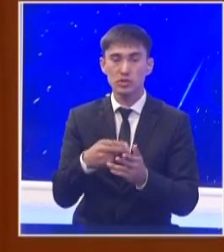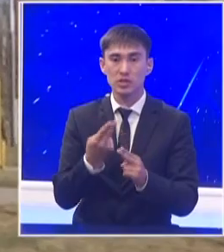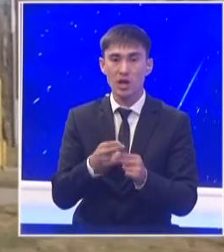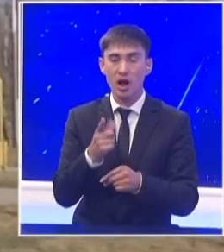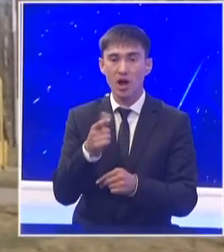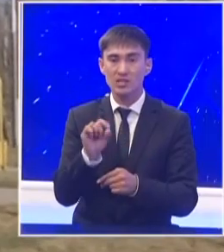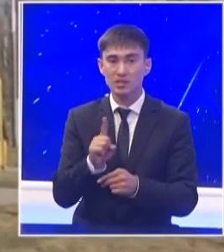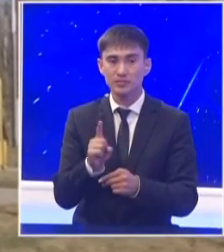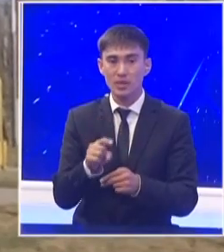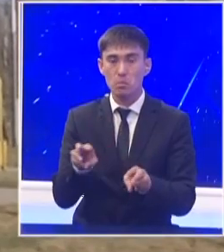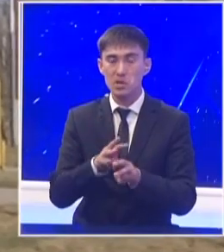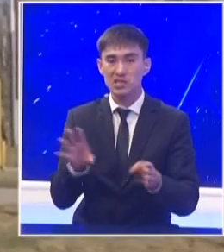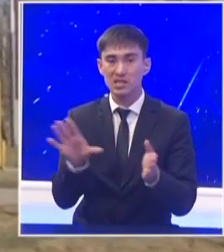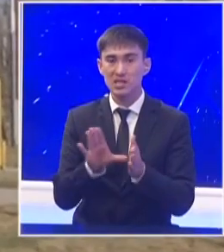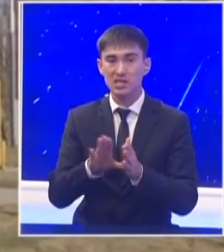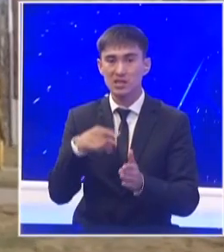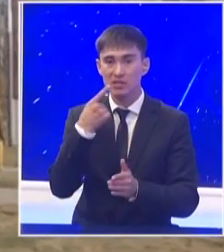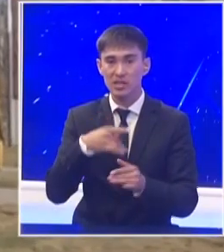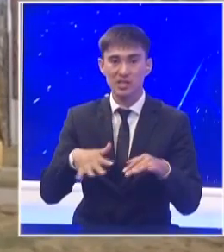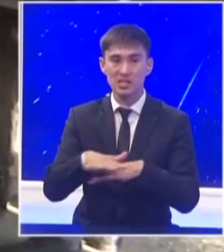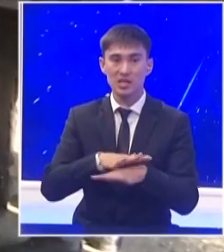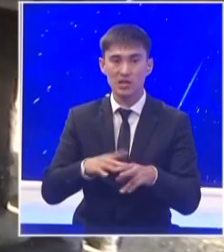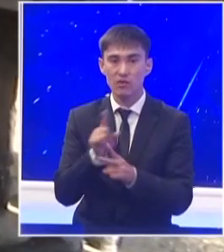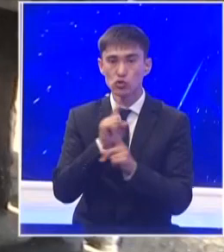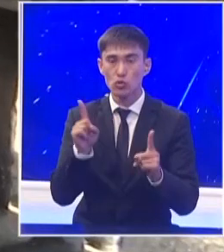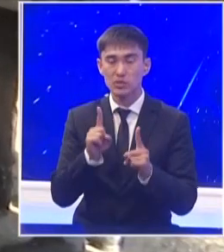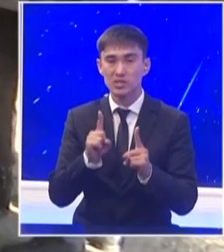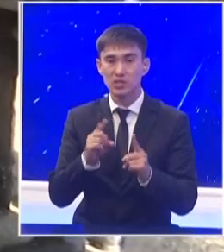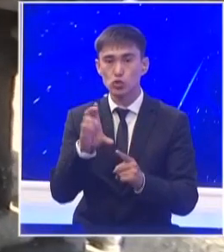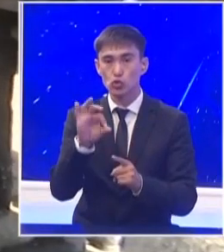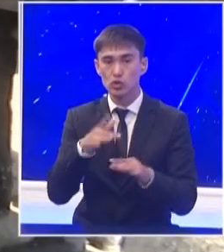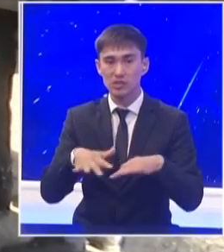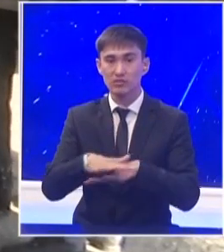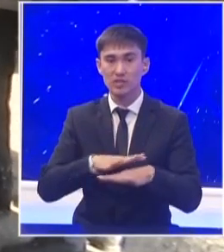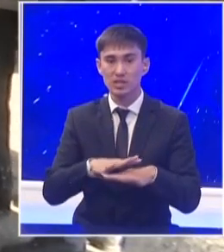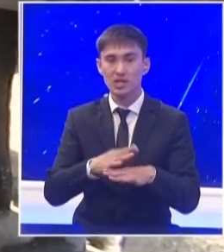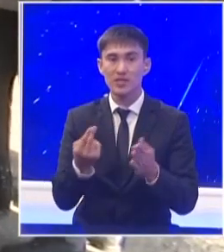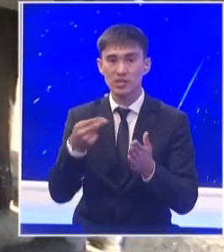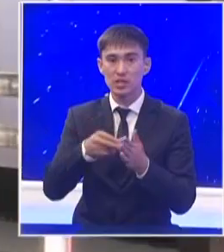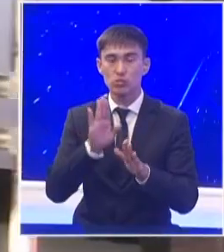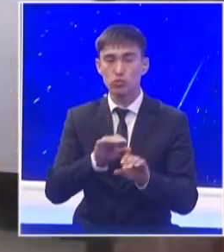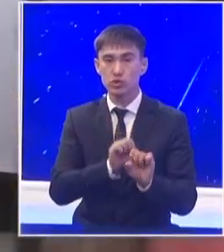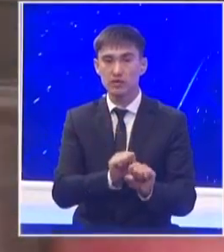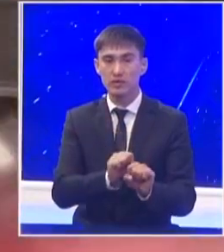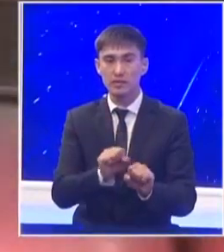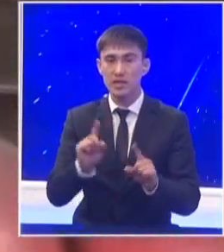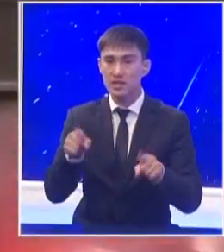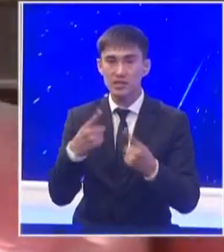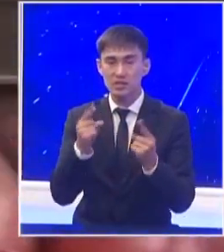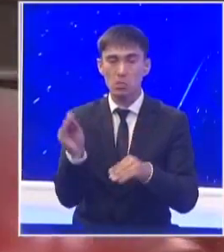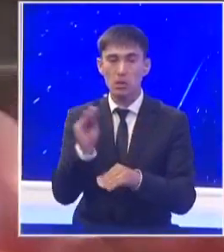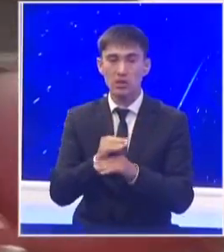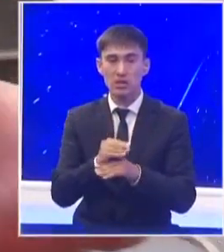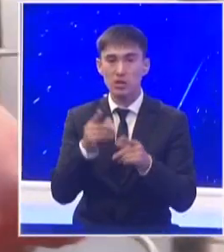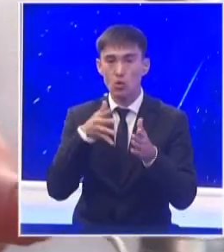газа. Министр энергетики заверил, для населения, в особенности для социально уязвимых слоев, цены будут сдерживать, не создавая